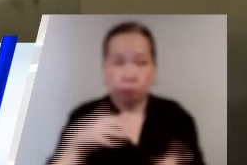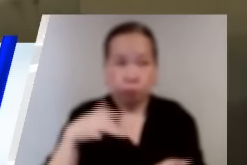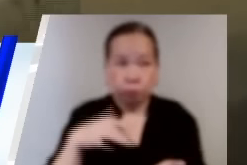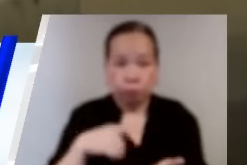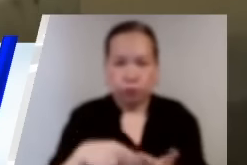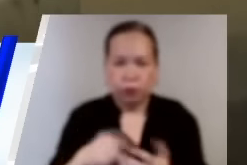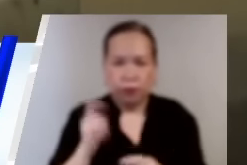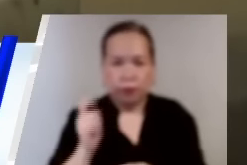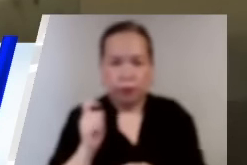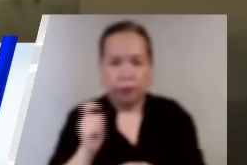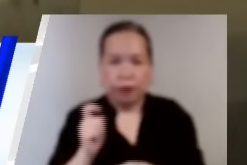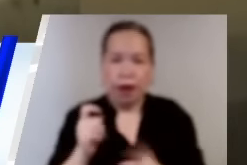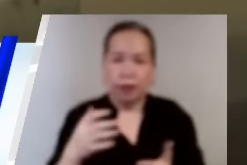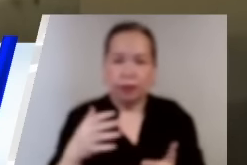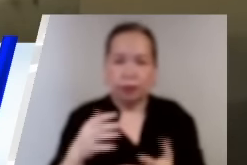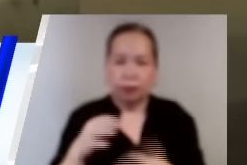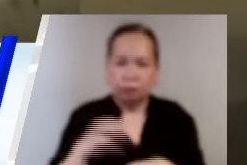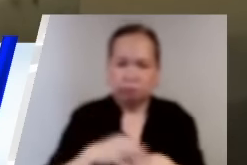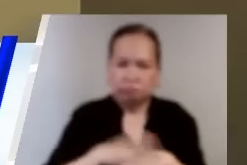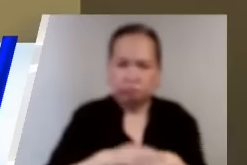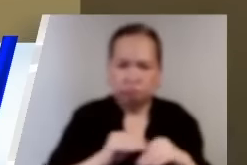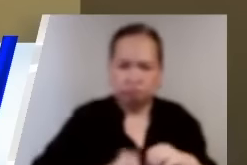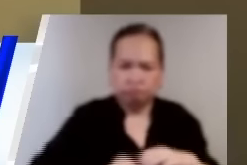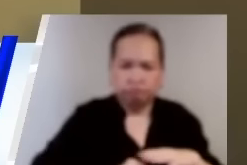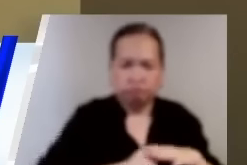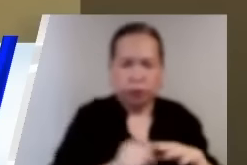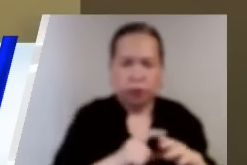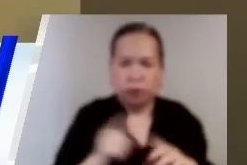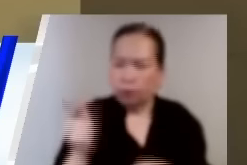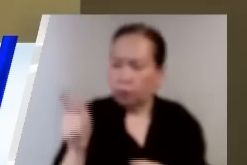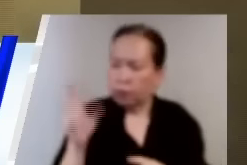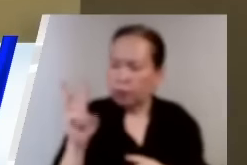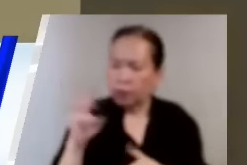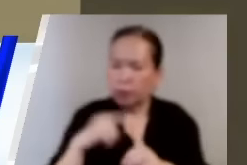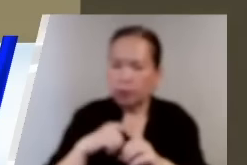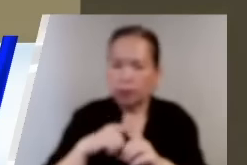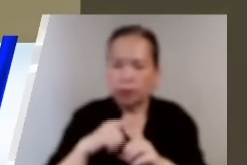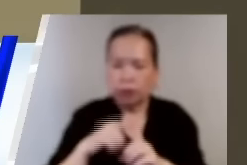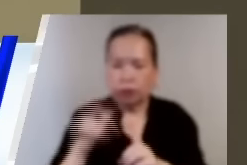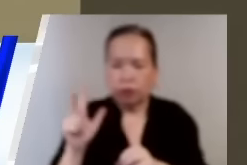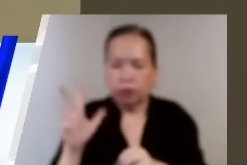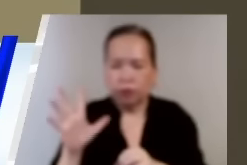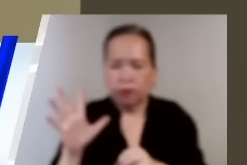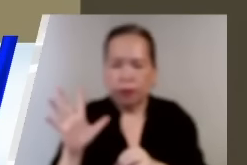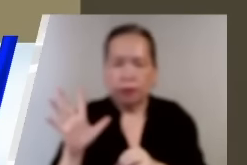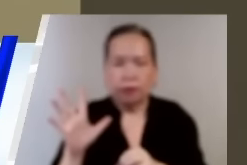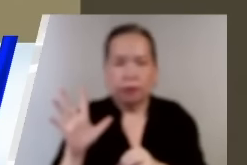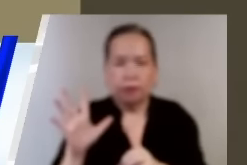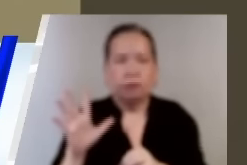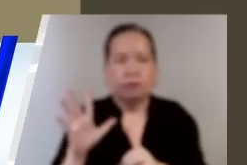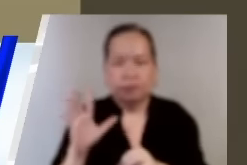ang dengue-carrying mosquito sa temperaturang 26 hanggang 35 degrees Celsius. Kaya pati sa Europa na may naitatalang pagtaas